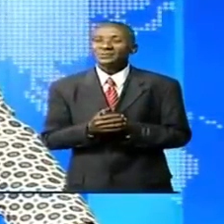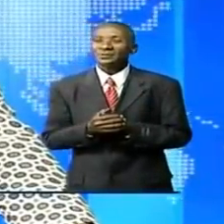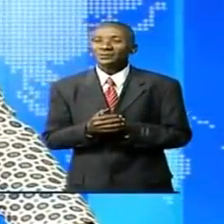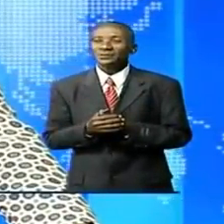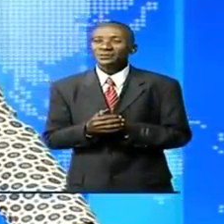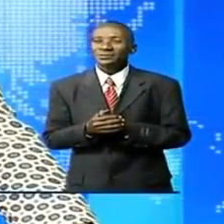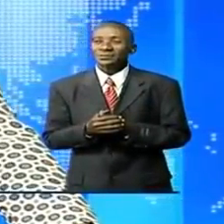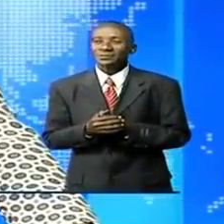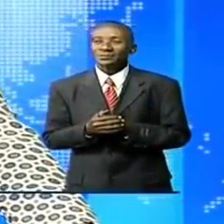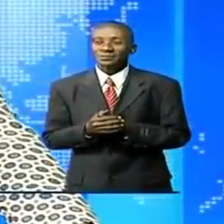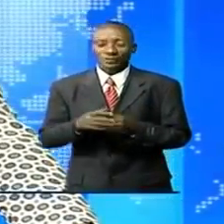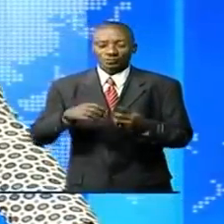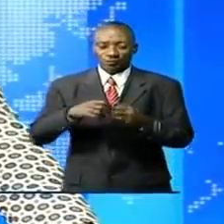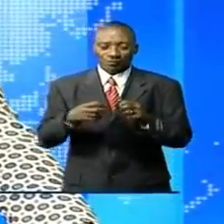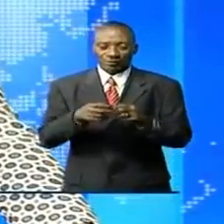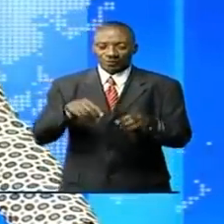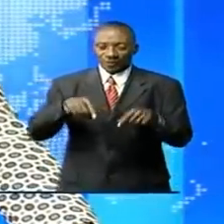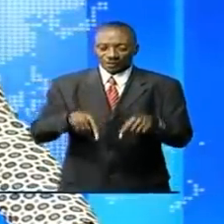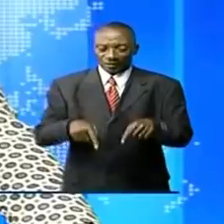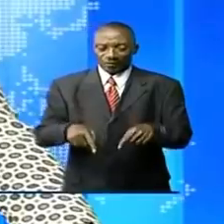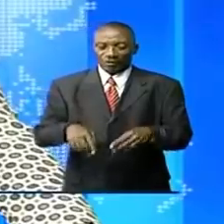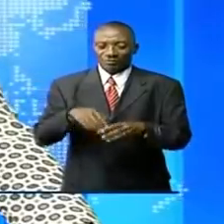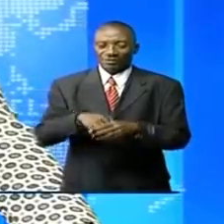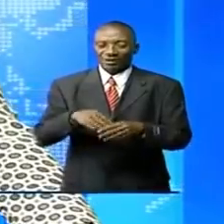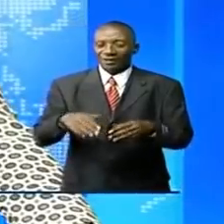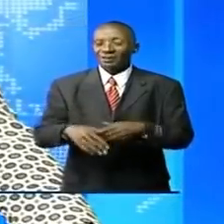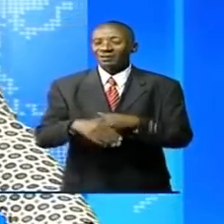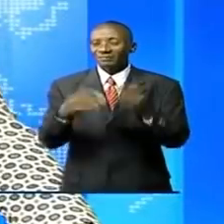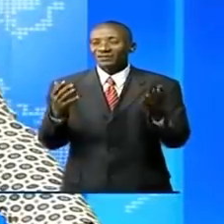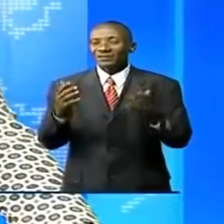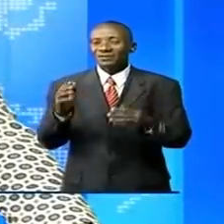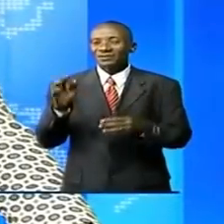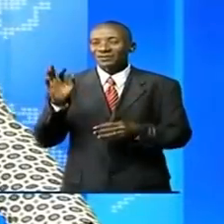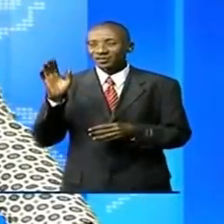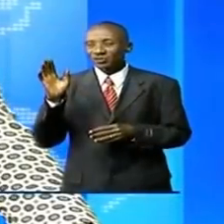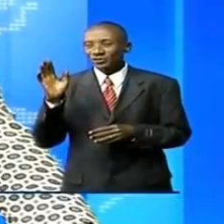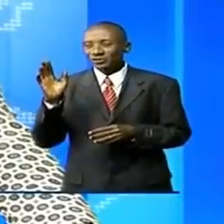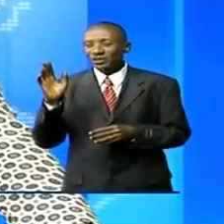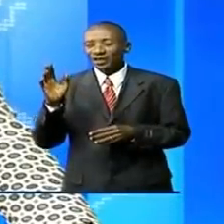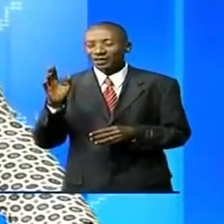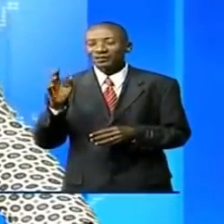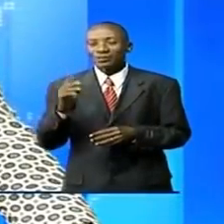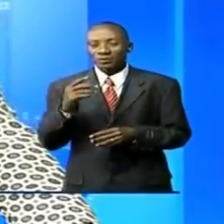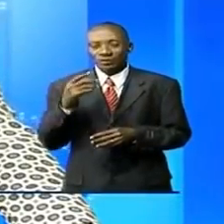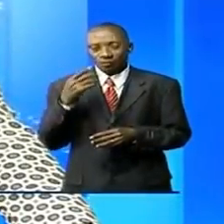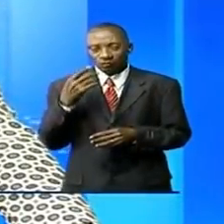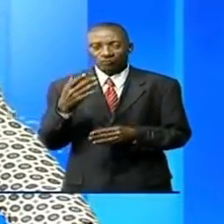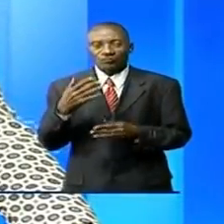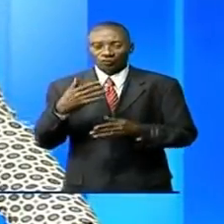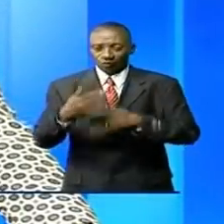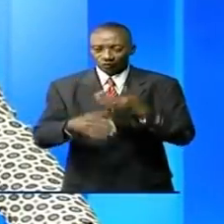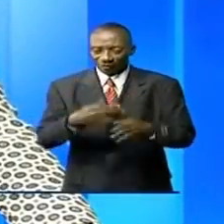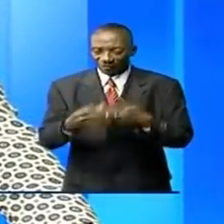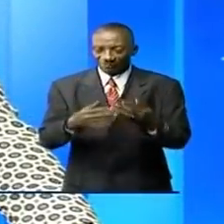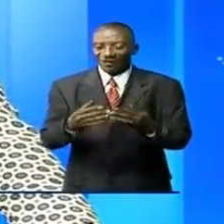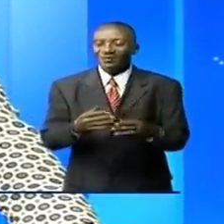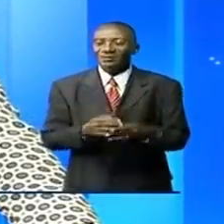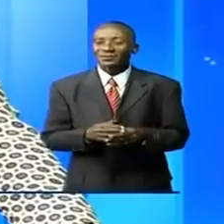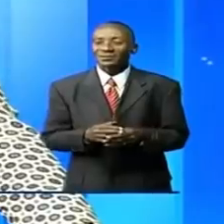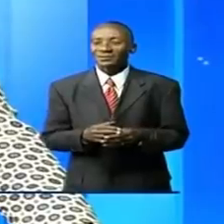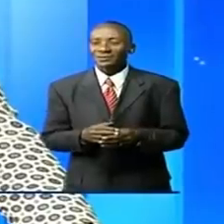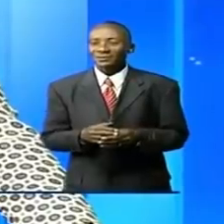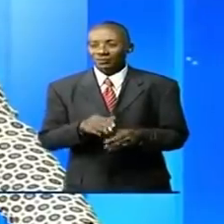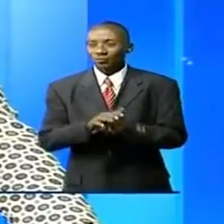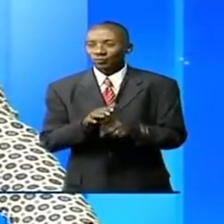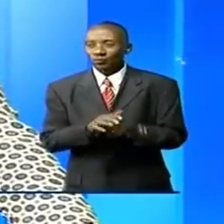la ville de Kinshasa. Une réunion sur l'évolution de différentes phases du dit projet était l'essentiel des discussions entre la